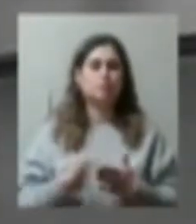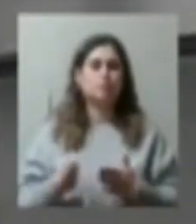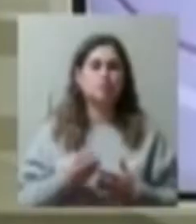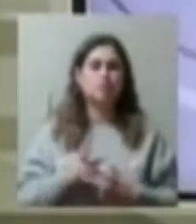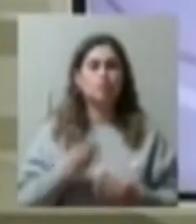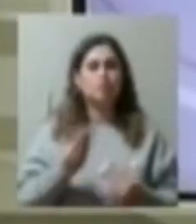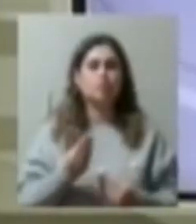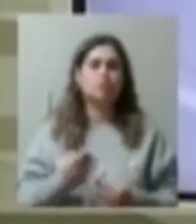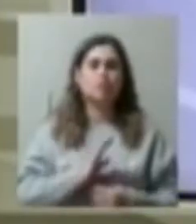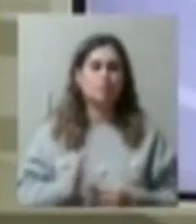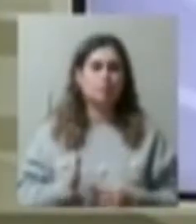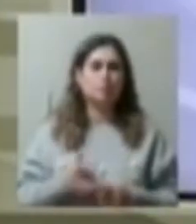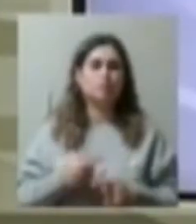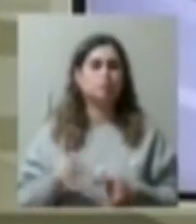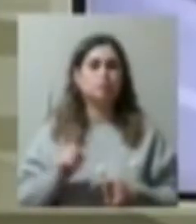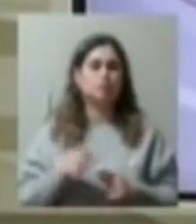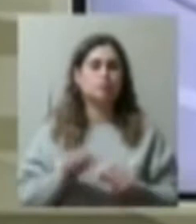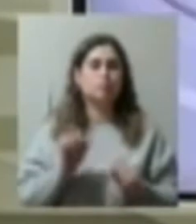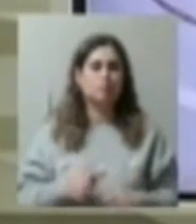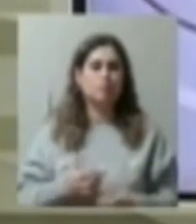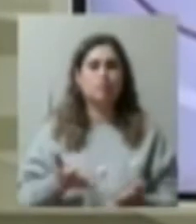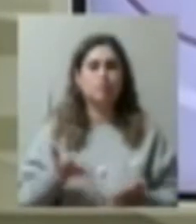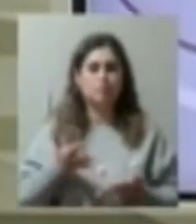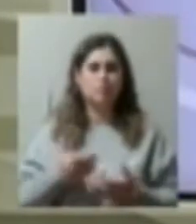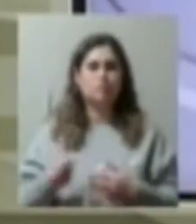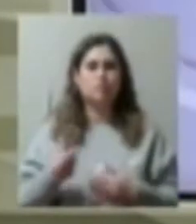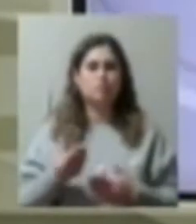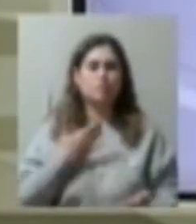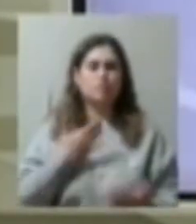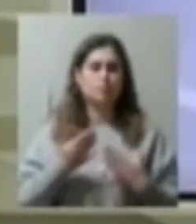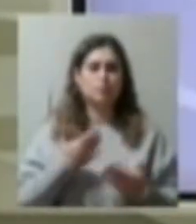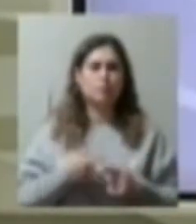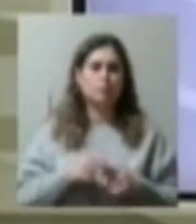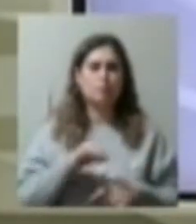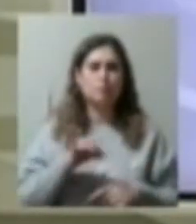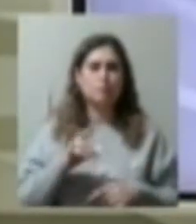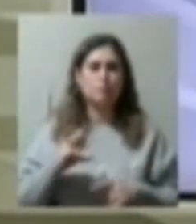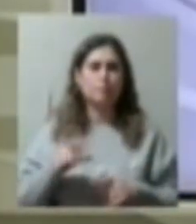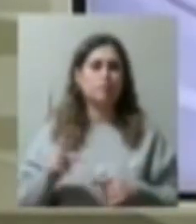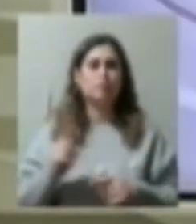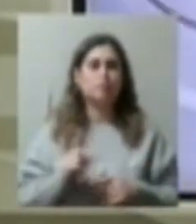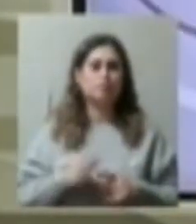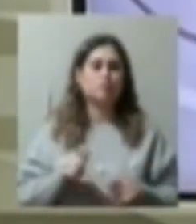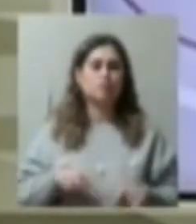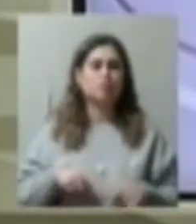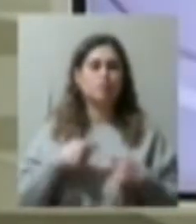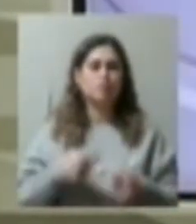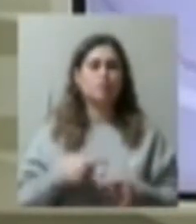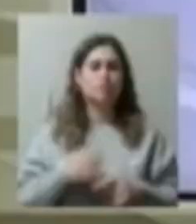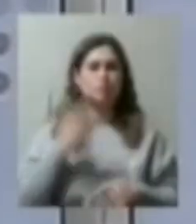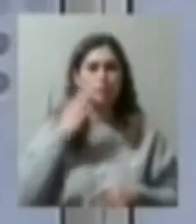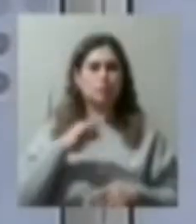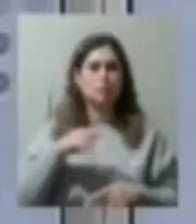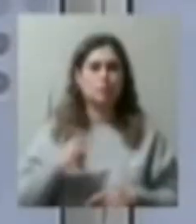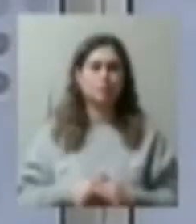не давати, щоб була прозора земельна відносина. Оце основне, що переходить і до голів ОТГ.